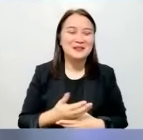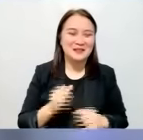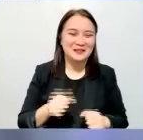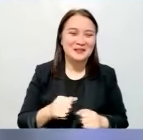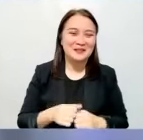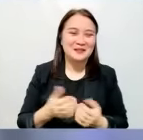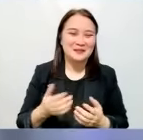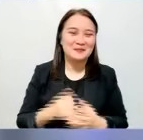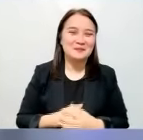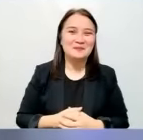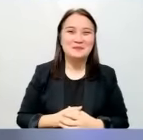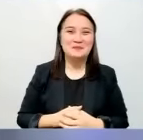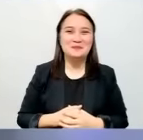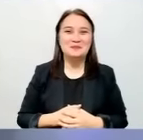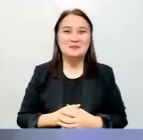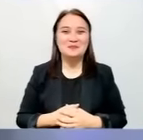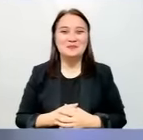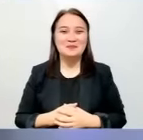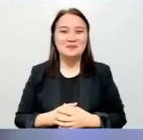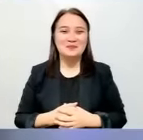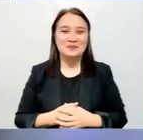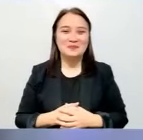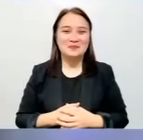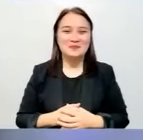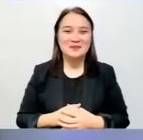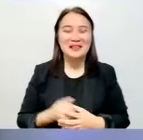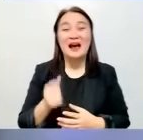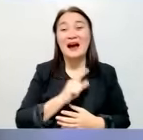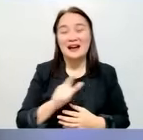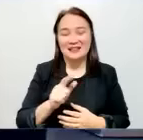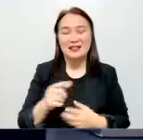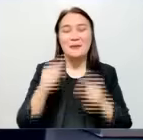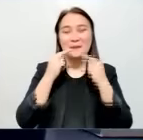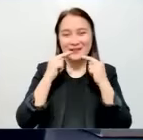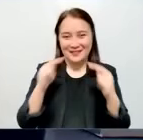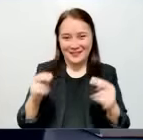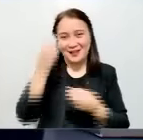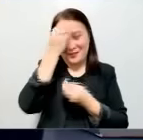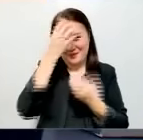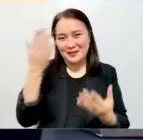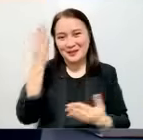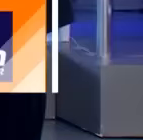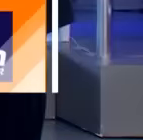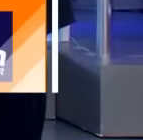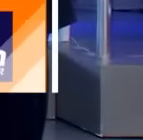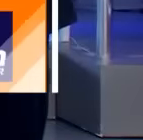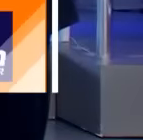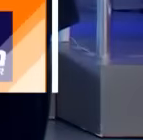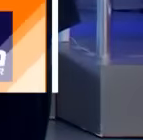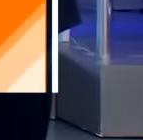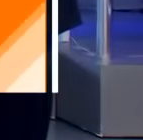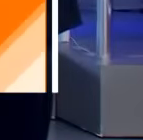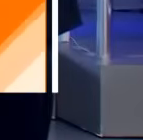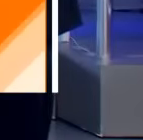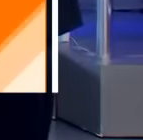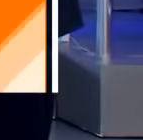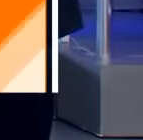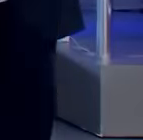Na-hot seat. Sana po. How to be you lang yan, ano? How to be you. At yan ang mga balita at impormasyong dapat niyang malaman sa araw na ito. Mga balita para sa